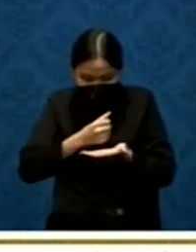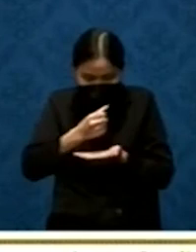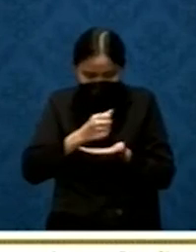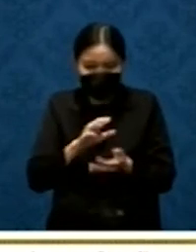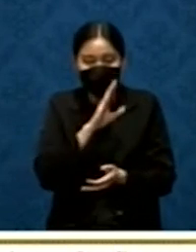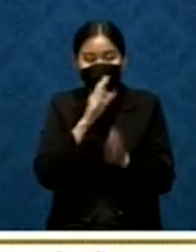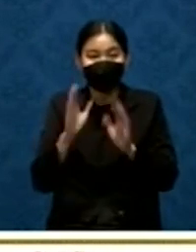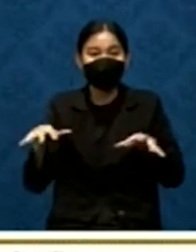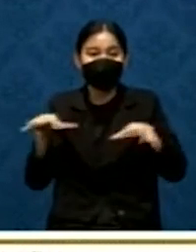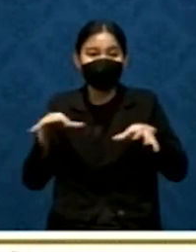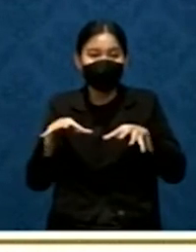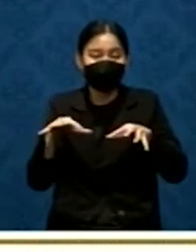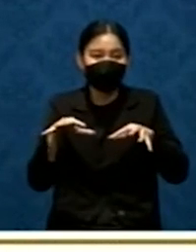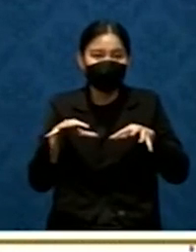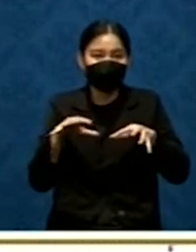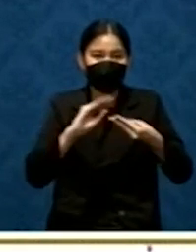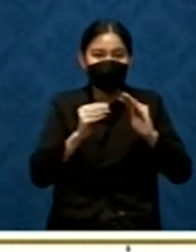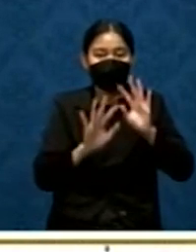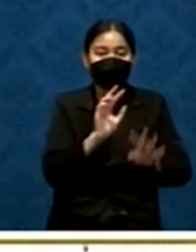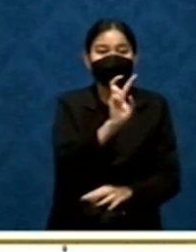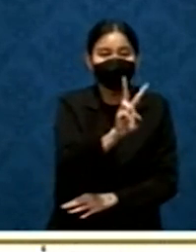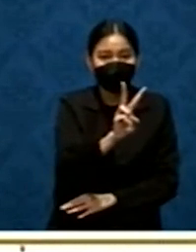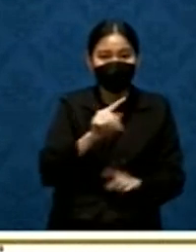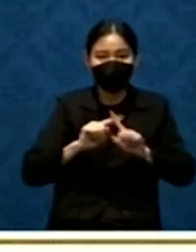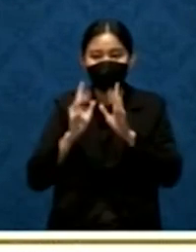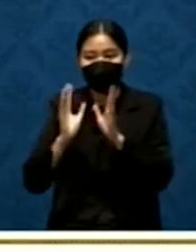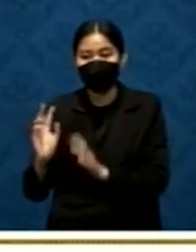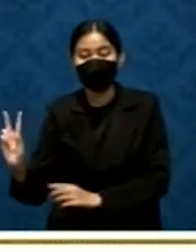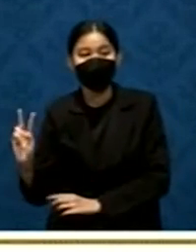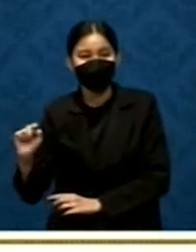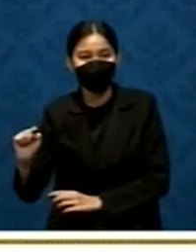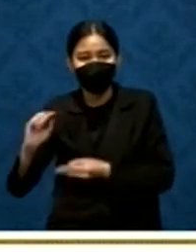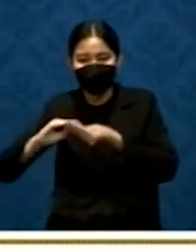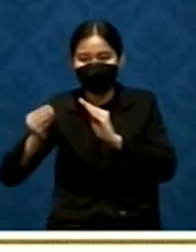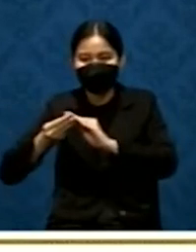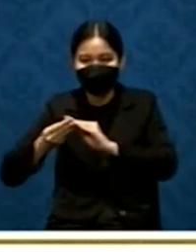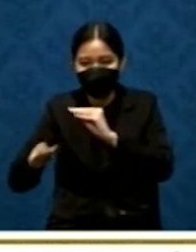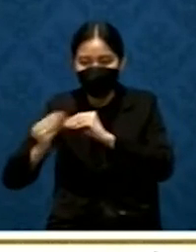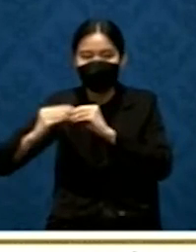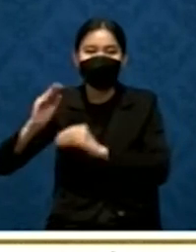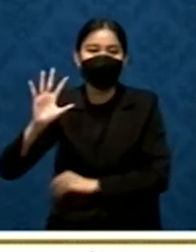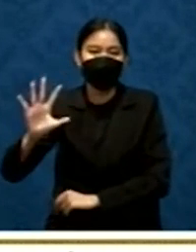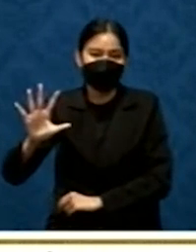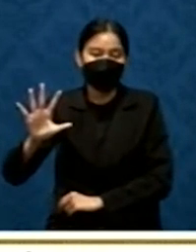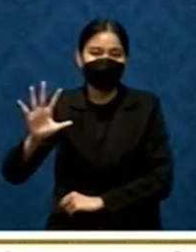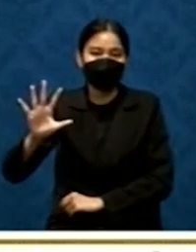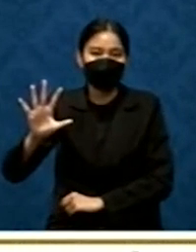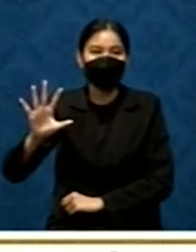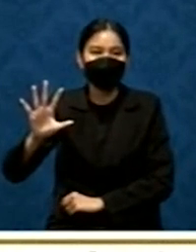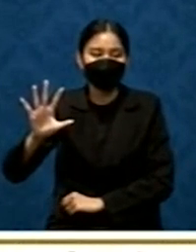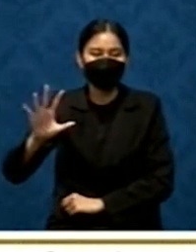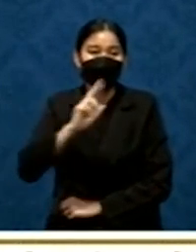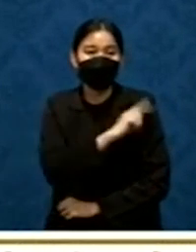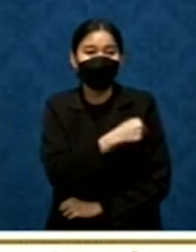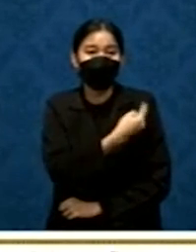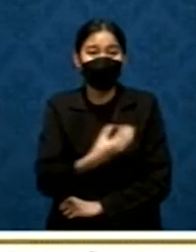2แต่ของน้องทั้งสองเนี่ยคีโตนขึ้นไปเป็น5ตัวถึง5คุณหมอก็บ